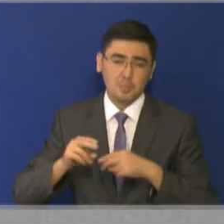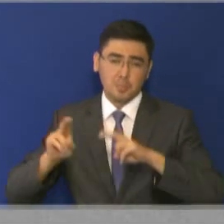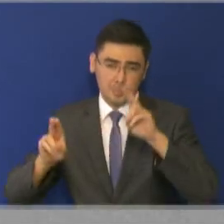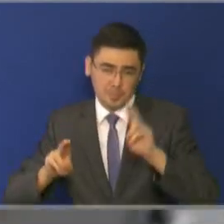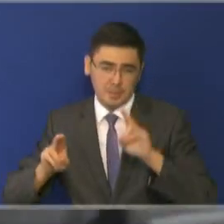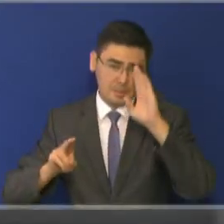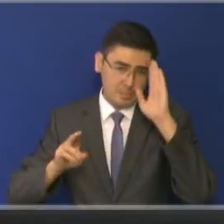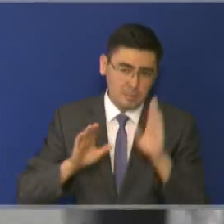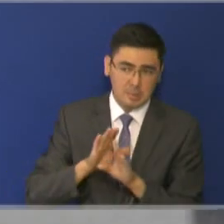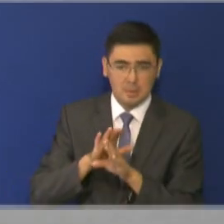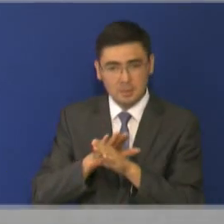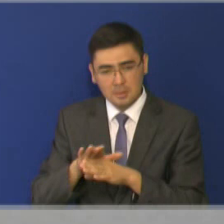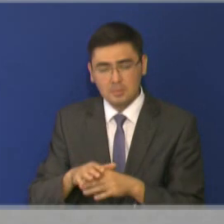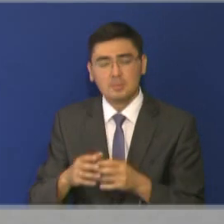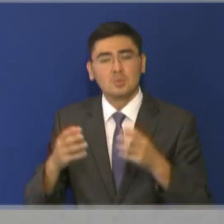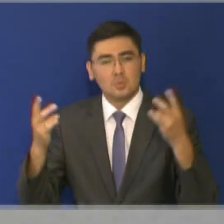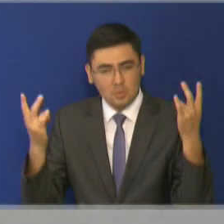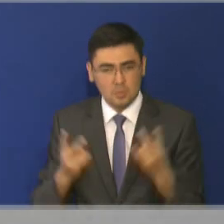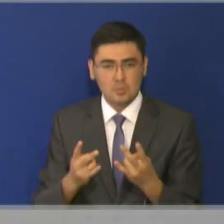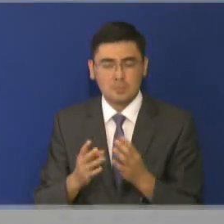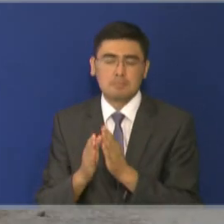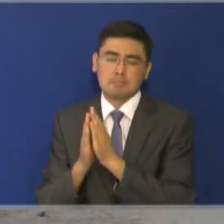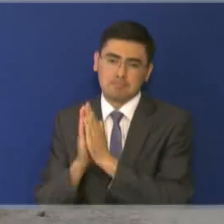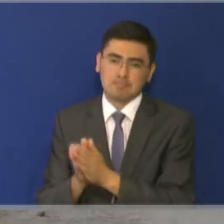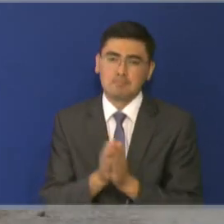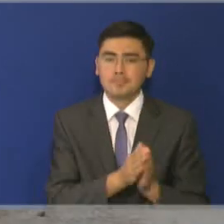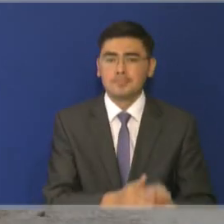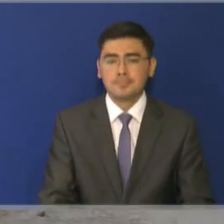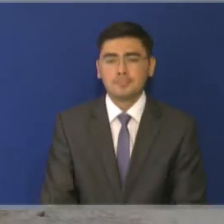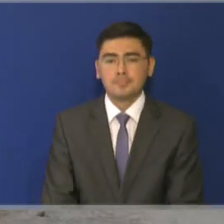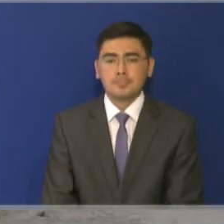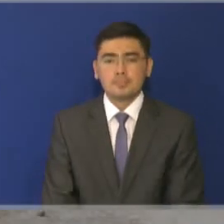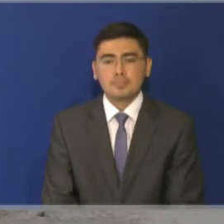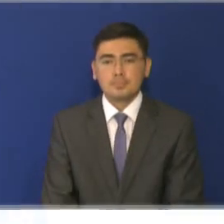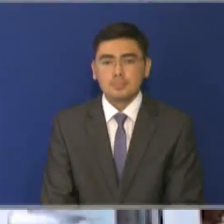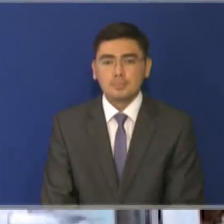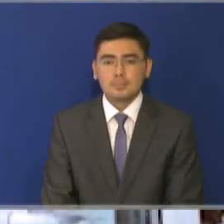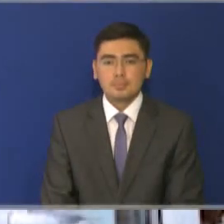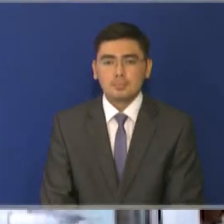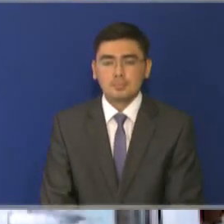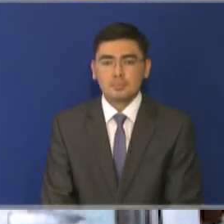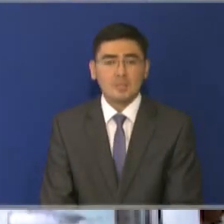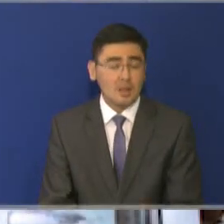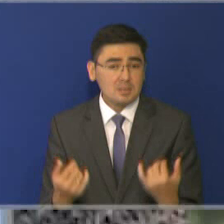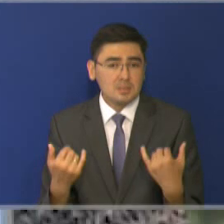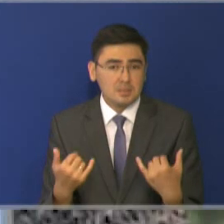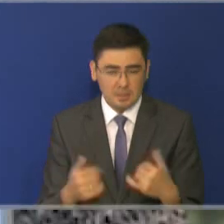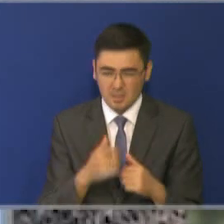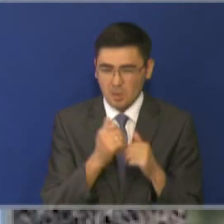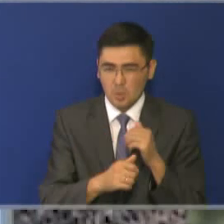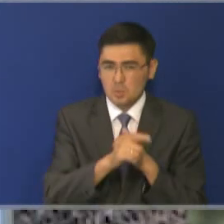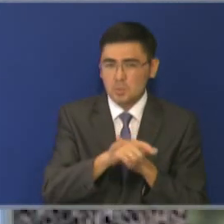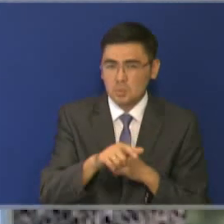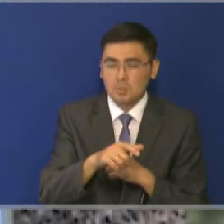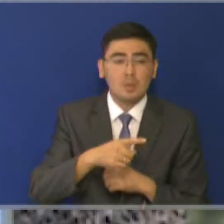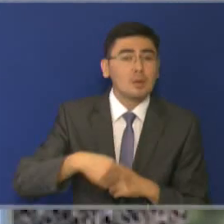естен шығармауы қажет, дейді мамандар. Нұргүл Садықова, Елжан Мағзумов, Семей телеарнасы. Қазіргідей уақытта әр адамның біз